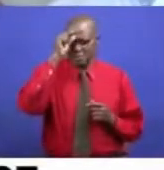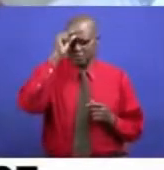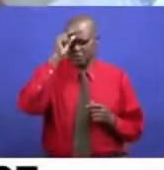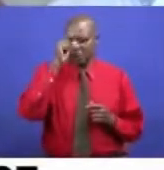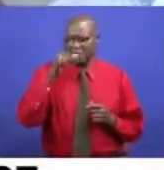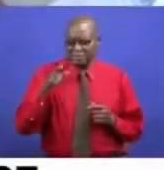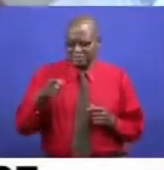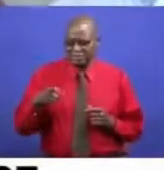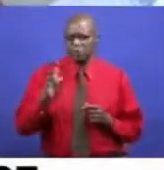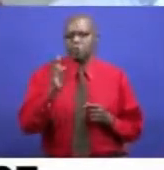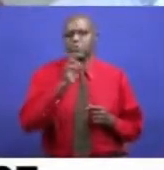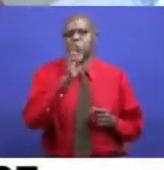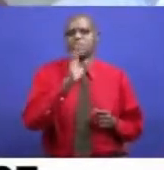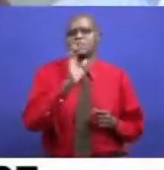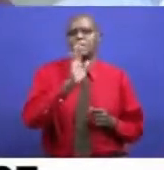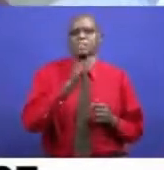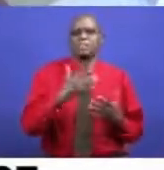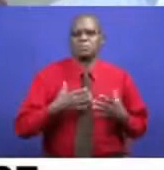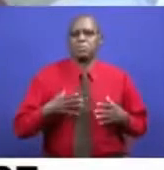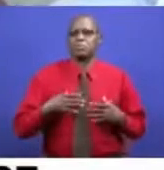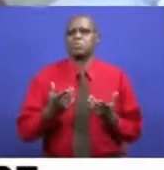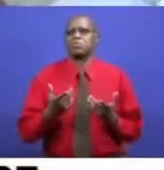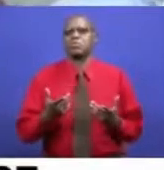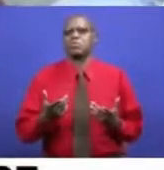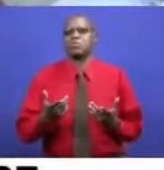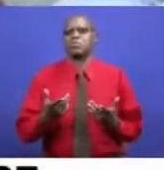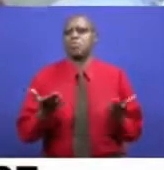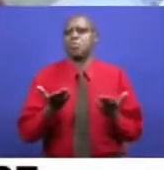wananchi wao mahali pa kuishi.